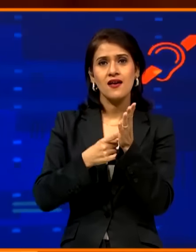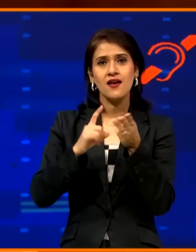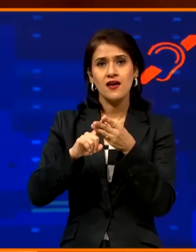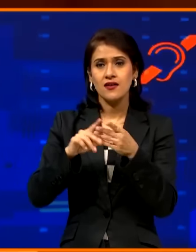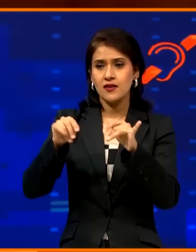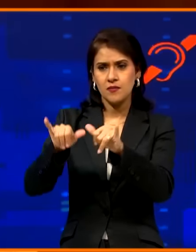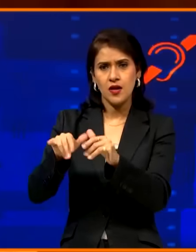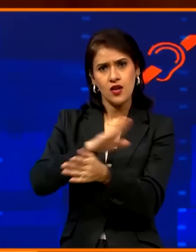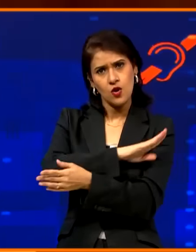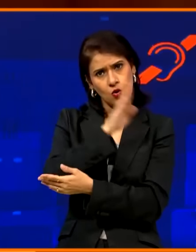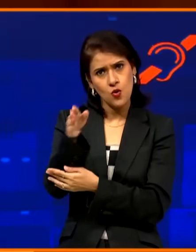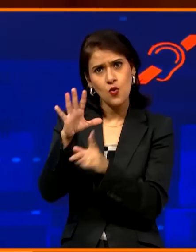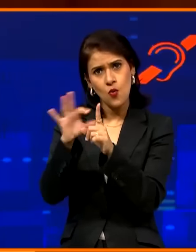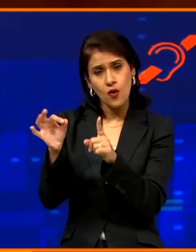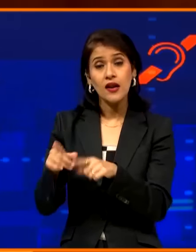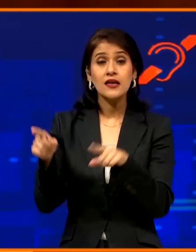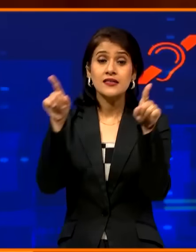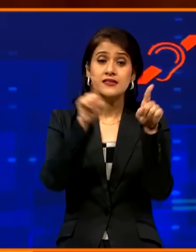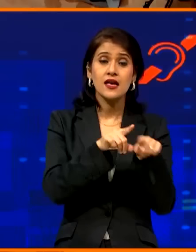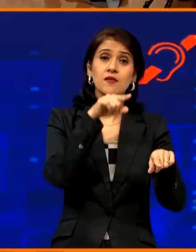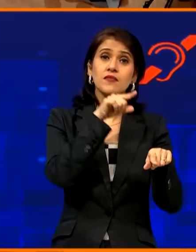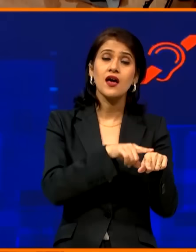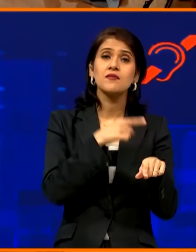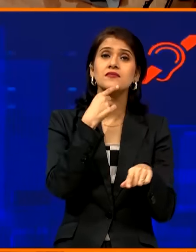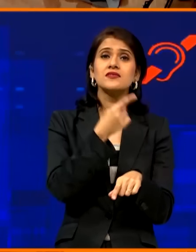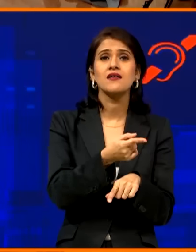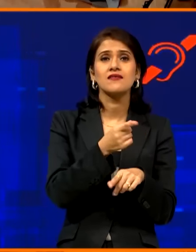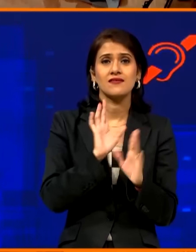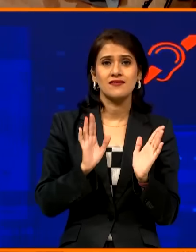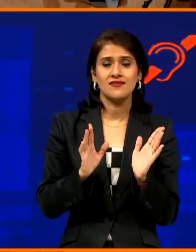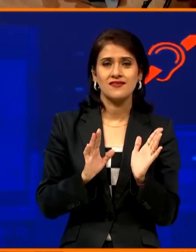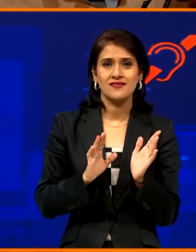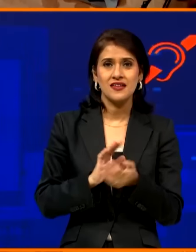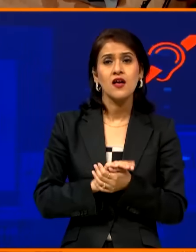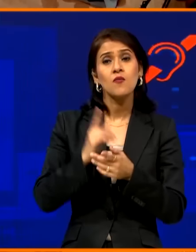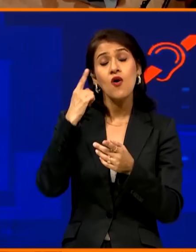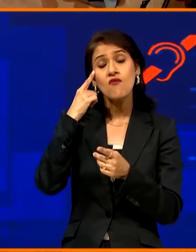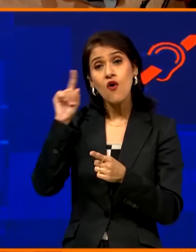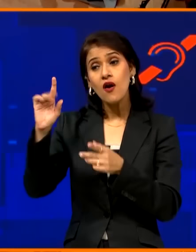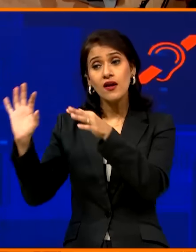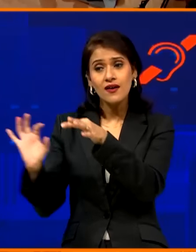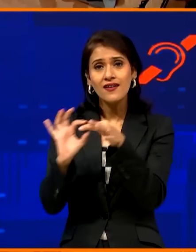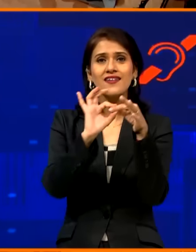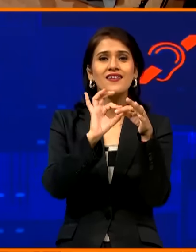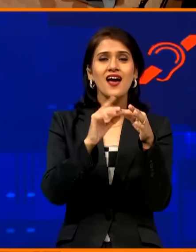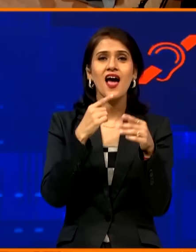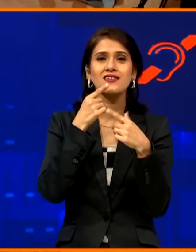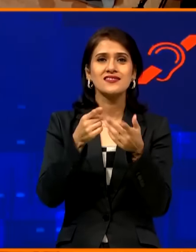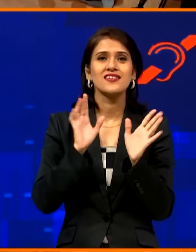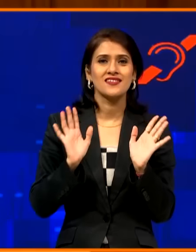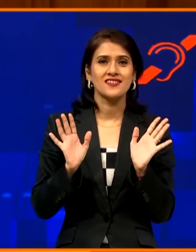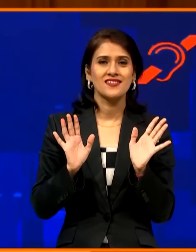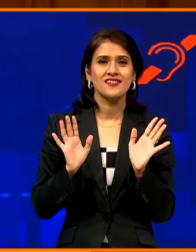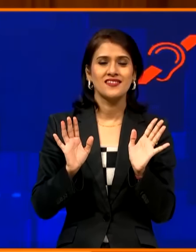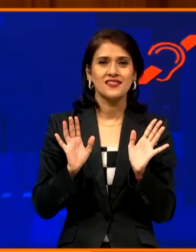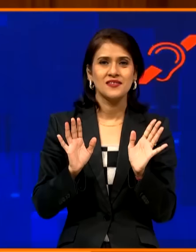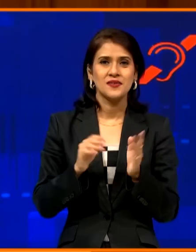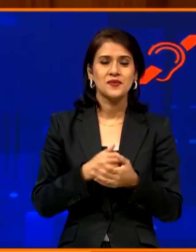बात और उसी जमाने में यह बात भी चल रही थी तो मेरा वो बयान असल में उस कांटेक्ट में था लेकिन मैं आज भी इस बात पर